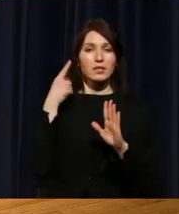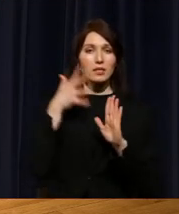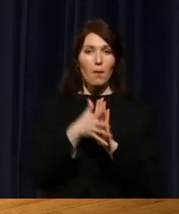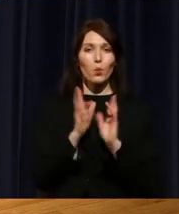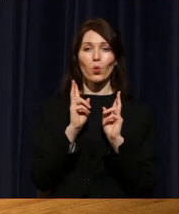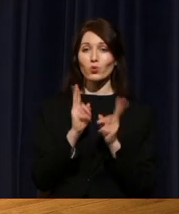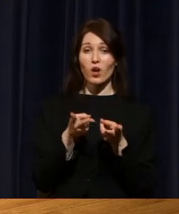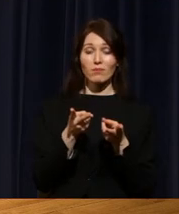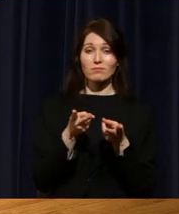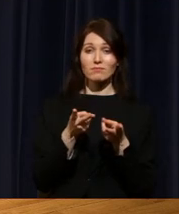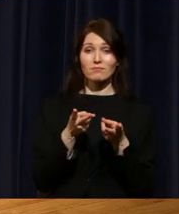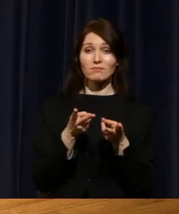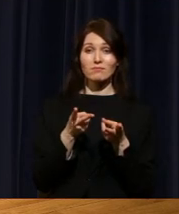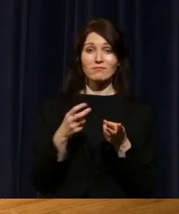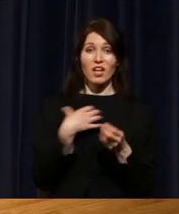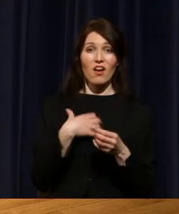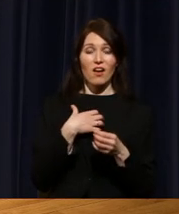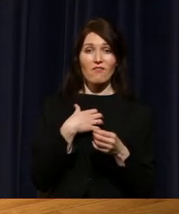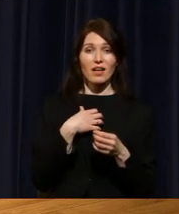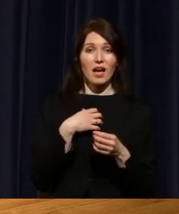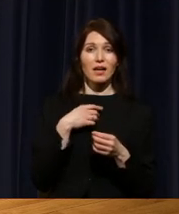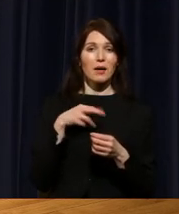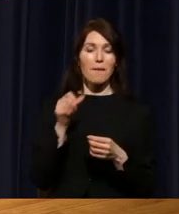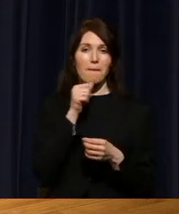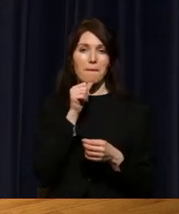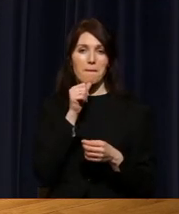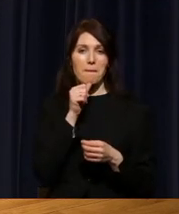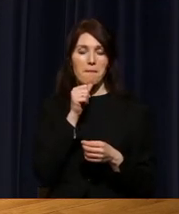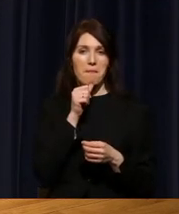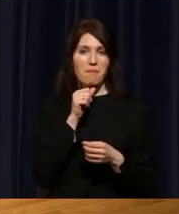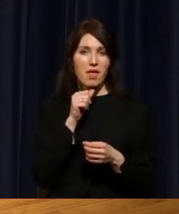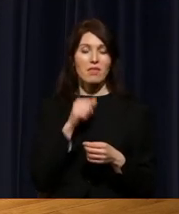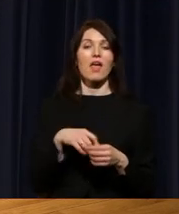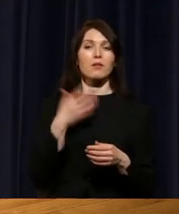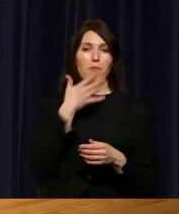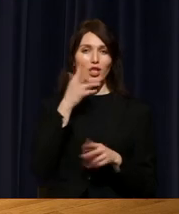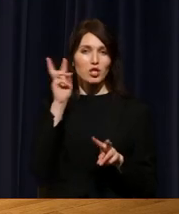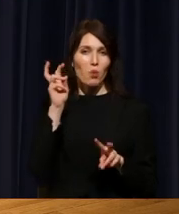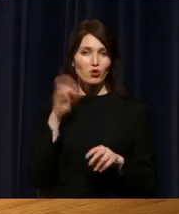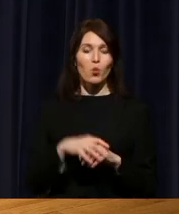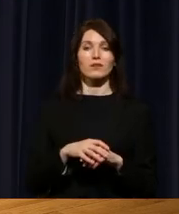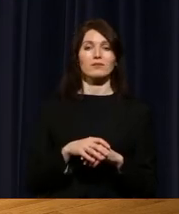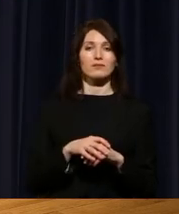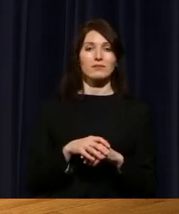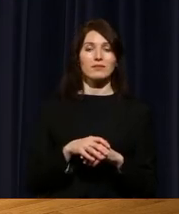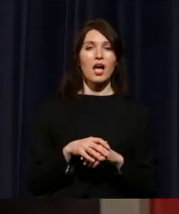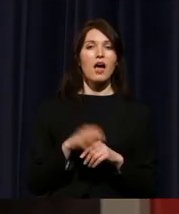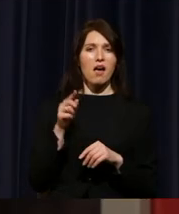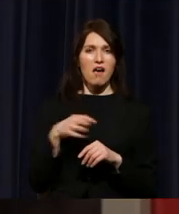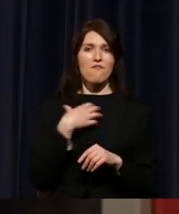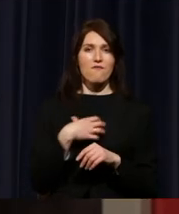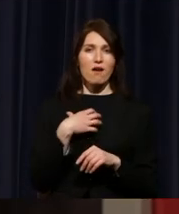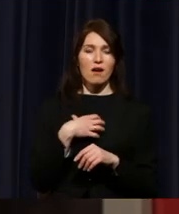ka vajag iet pasmaržot, vajag iet pamēģināt un tad